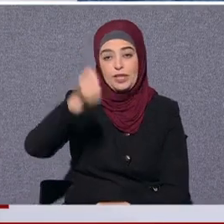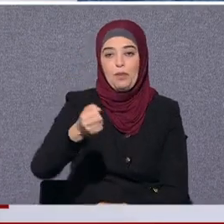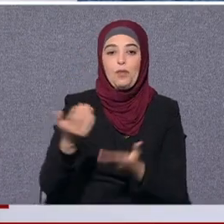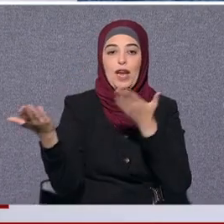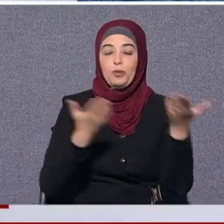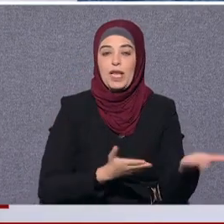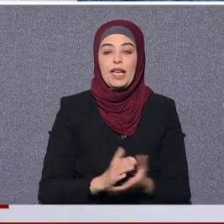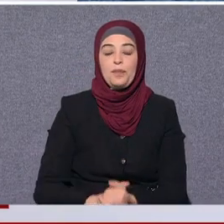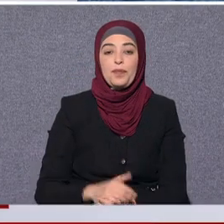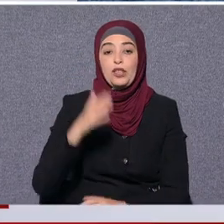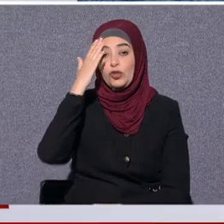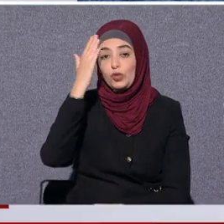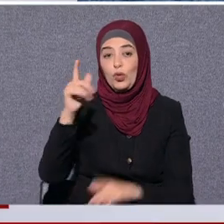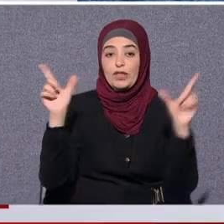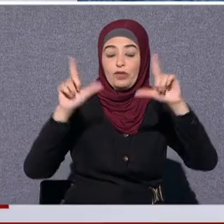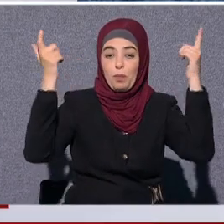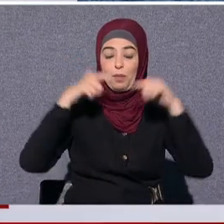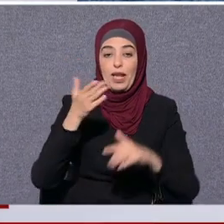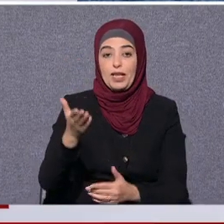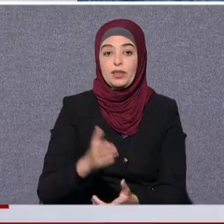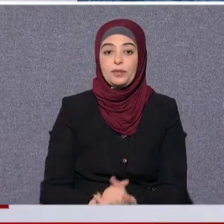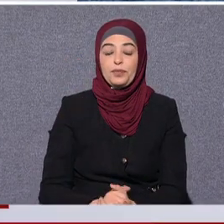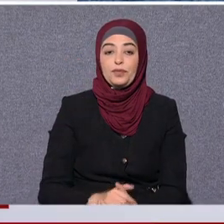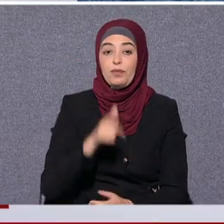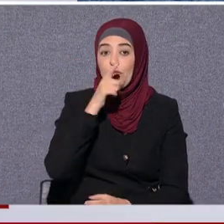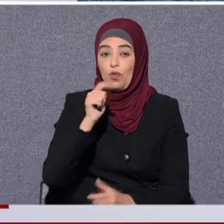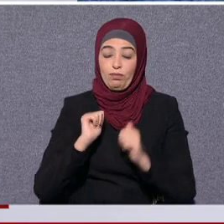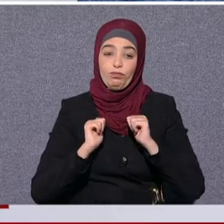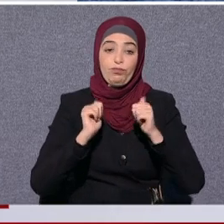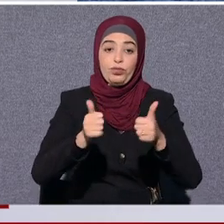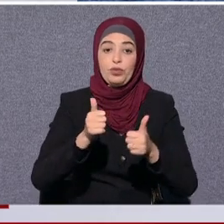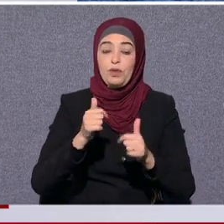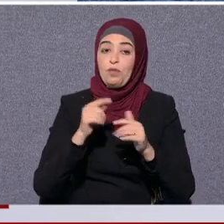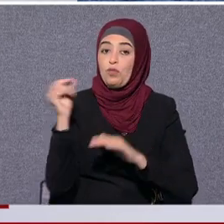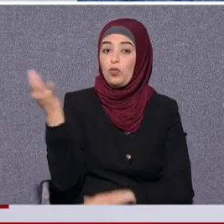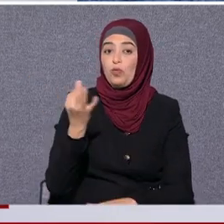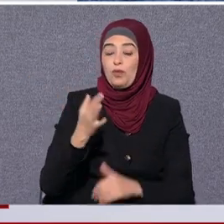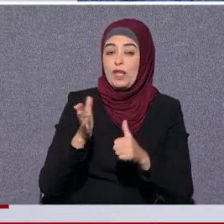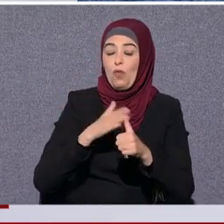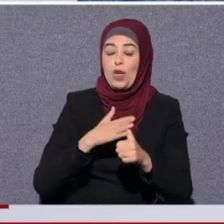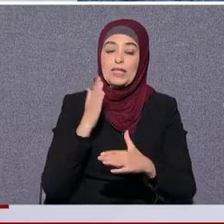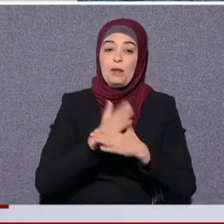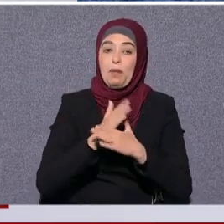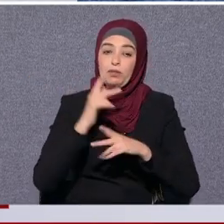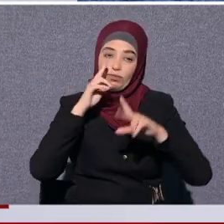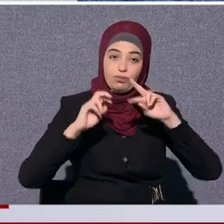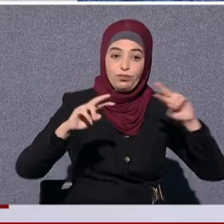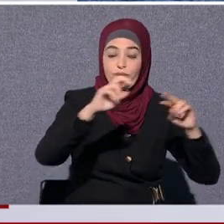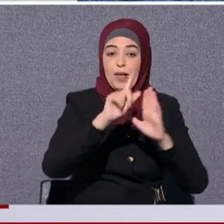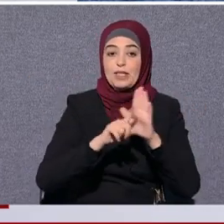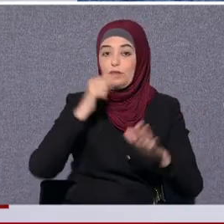المملكة. طبعا هي مبادرة كثير طيبة وممتازة،